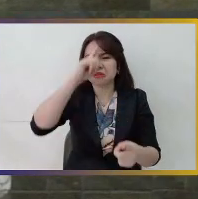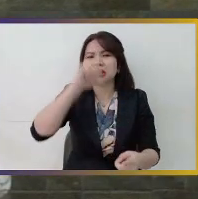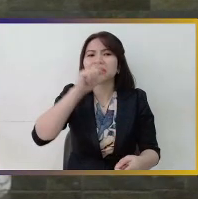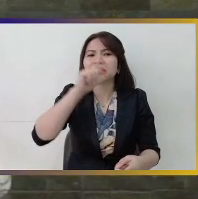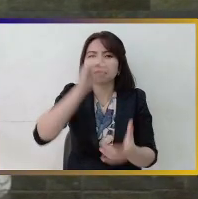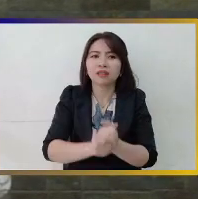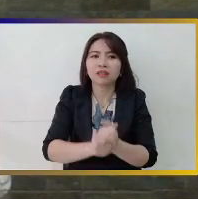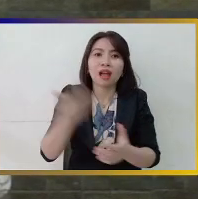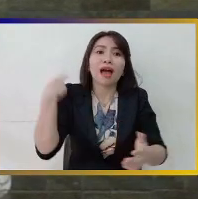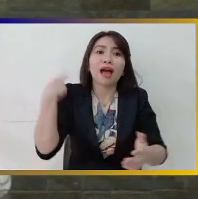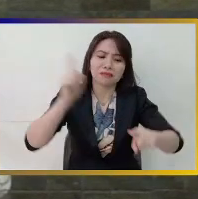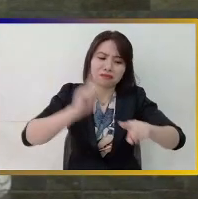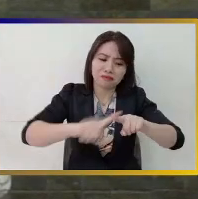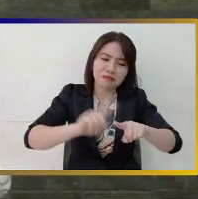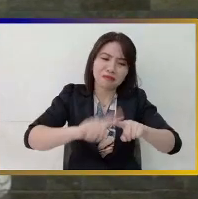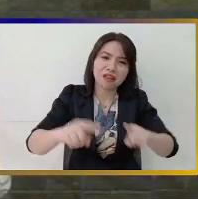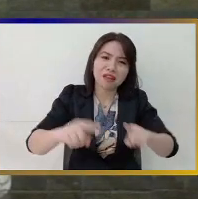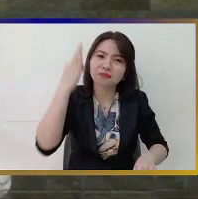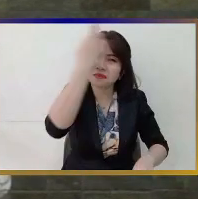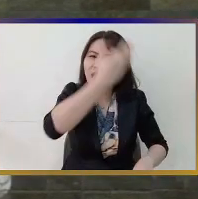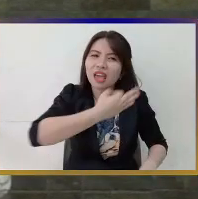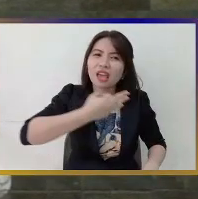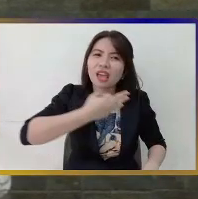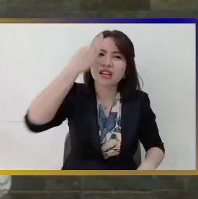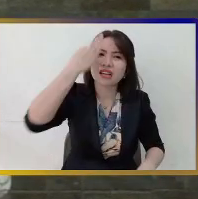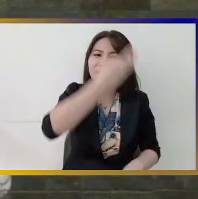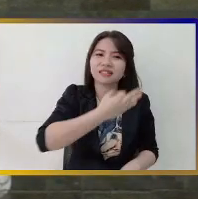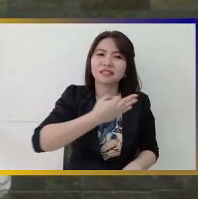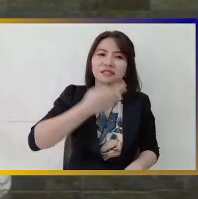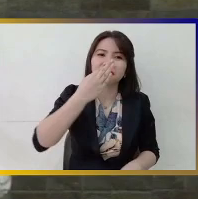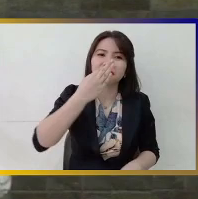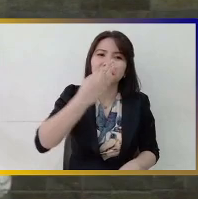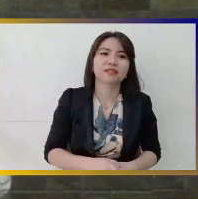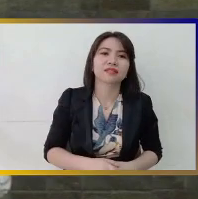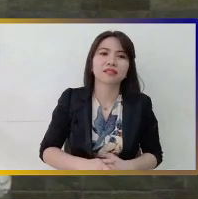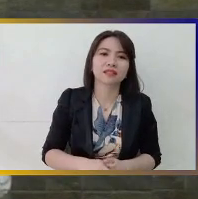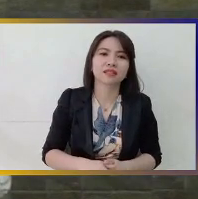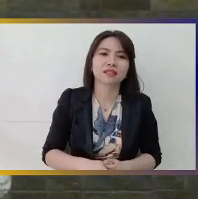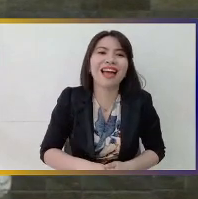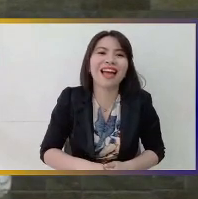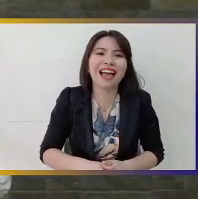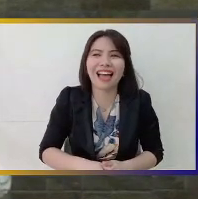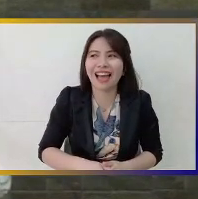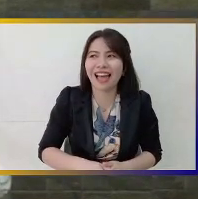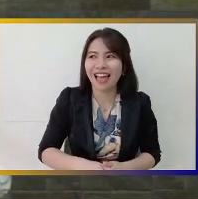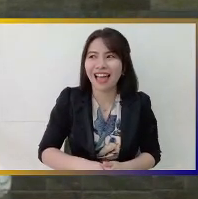Kakaiba na ako ngayon. Pumasok akong si Tarzan, lumabas akong si Darna.